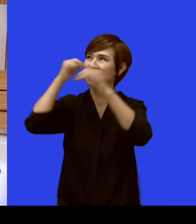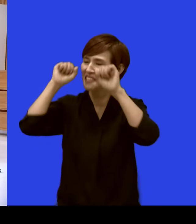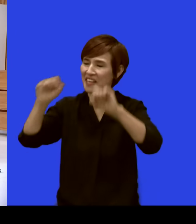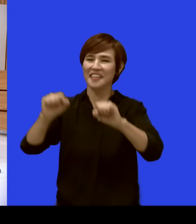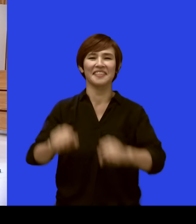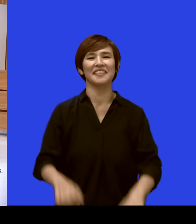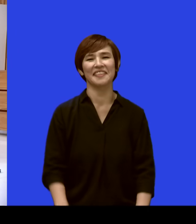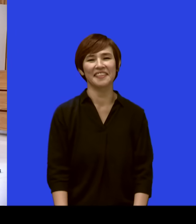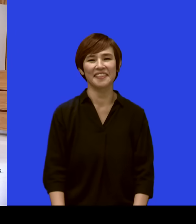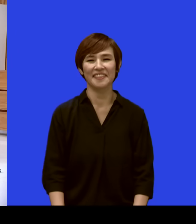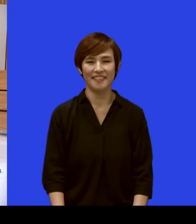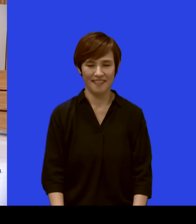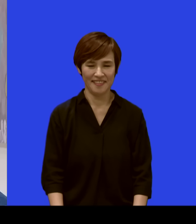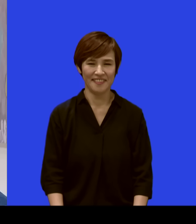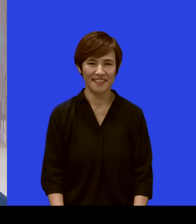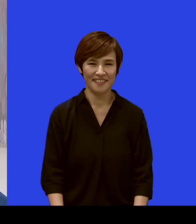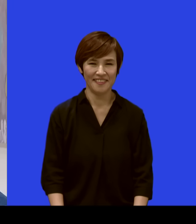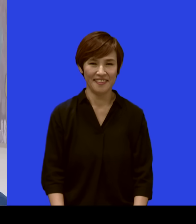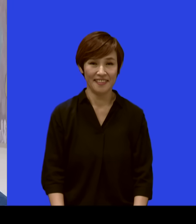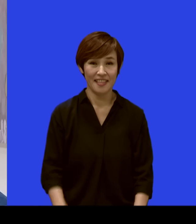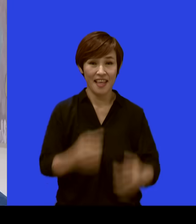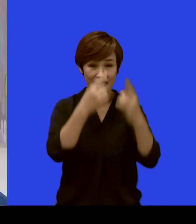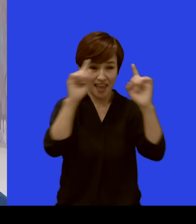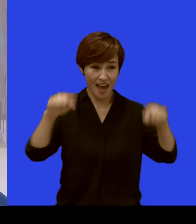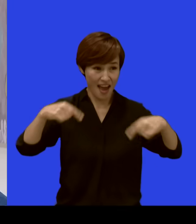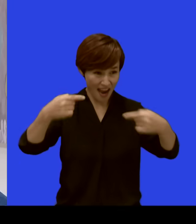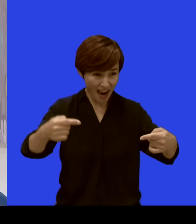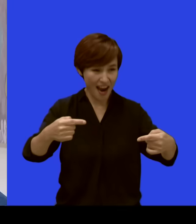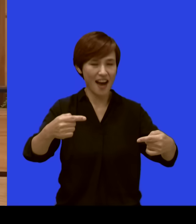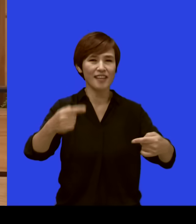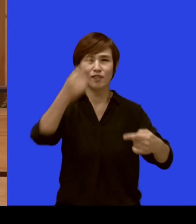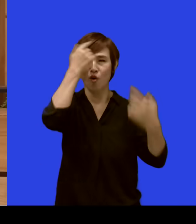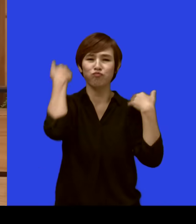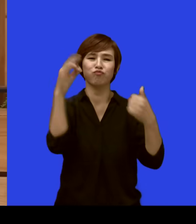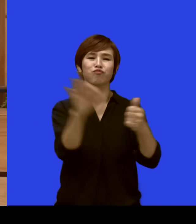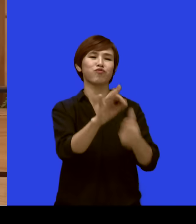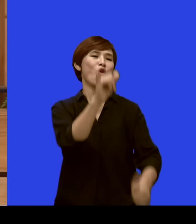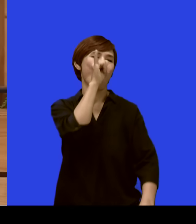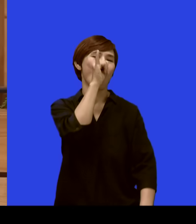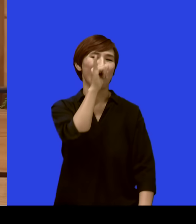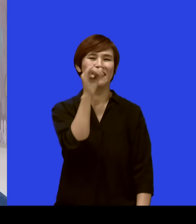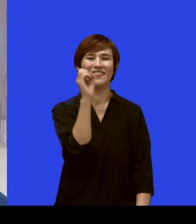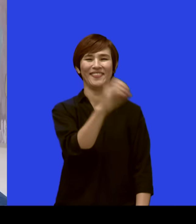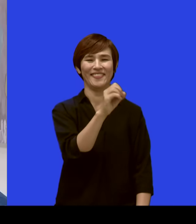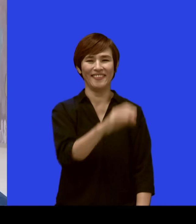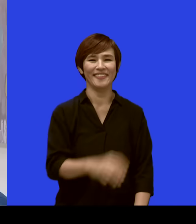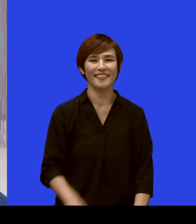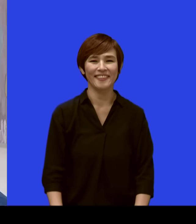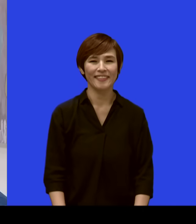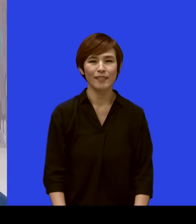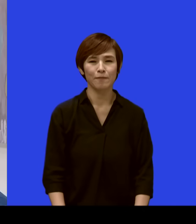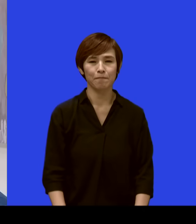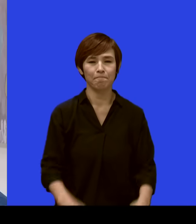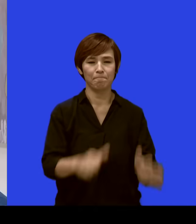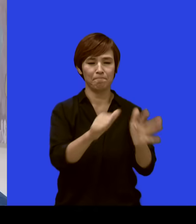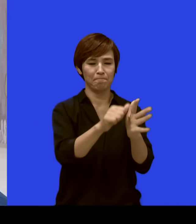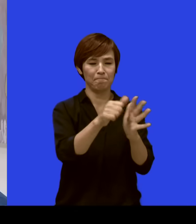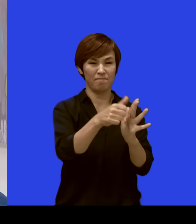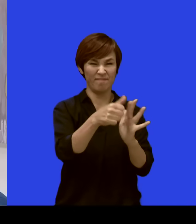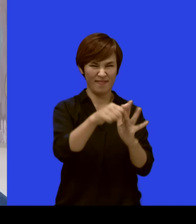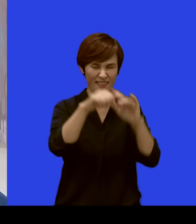해도 되겠네요. 네. 좀만 하면. 우리가 넌 대학만 들어가라. 돈은 나라가 준다. 그래서 새 아이를 정말